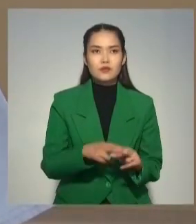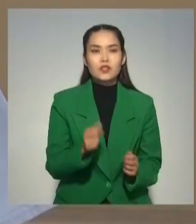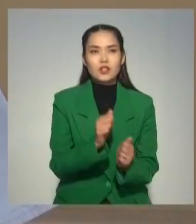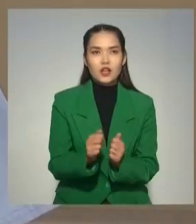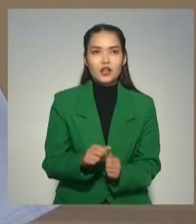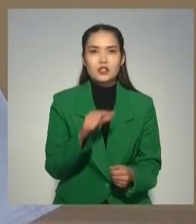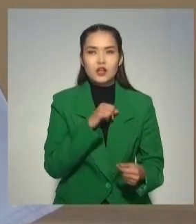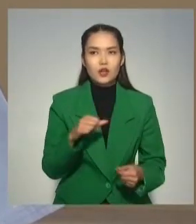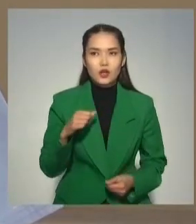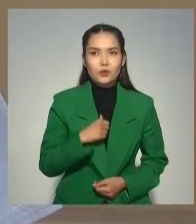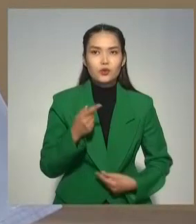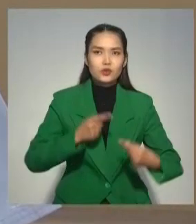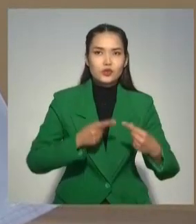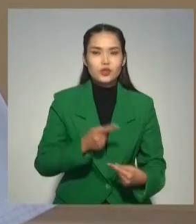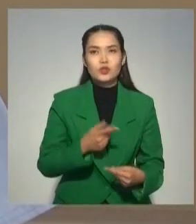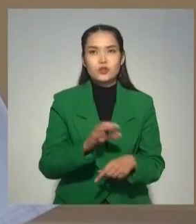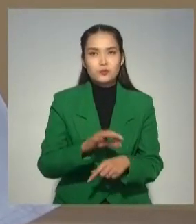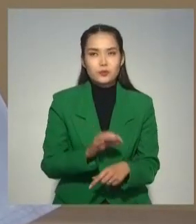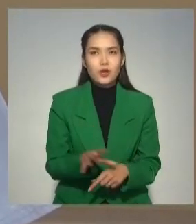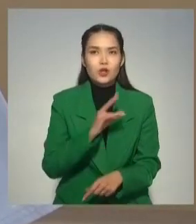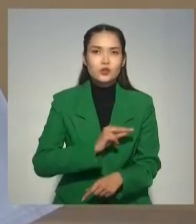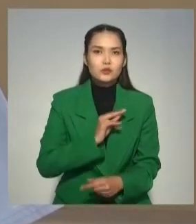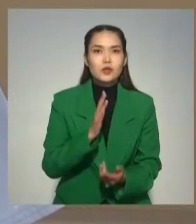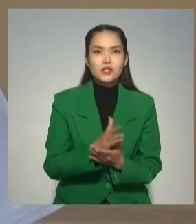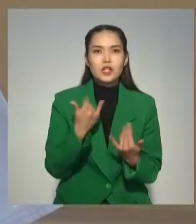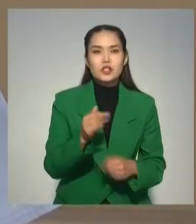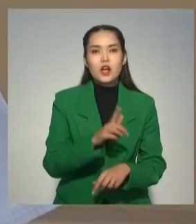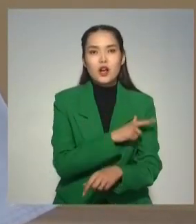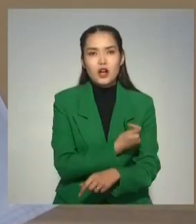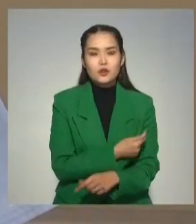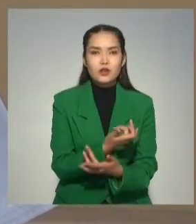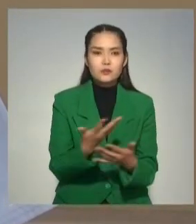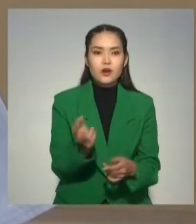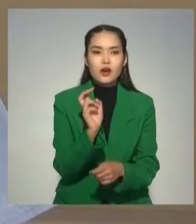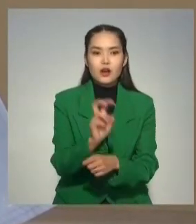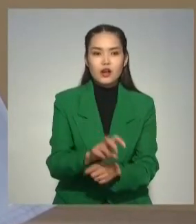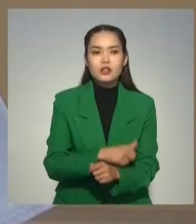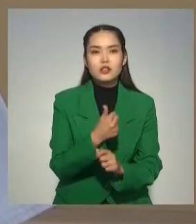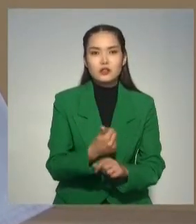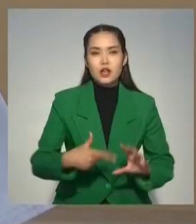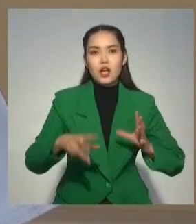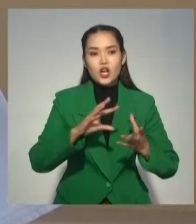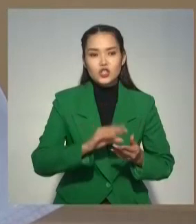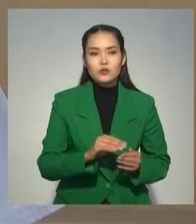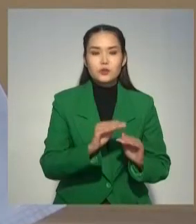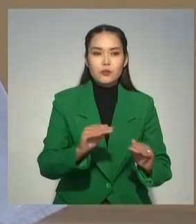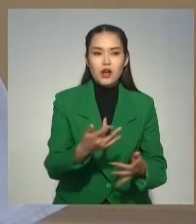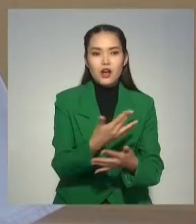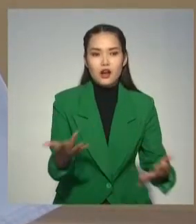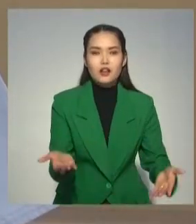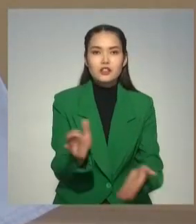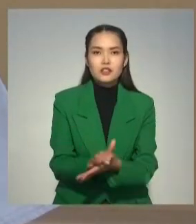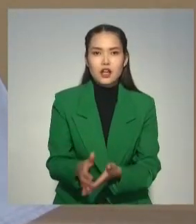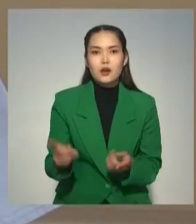үшін ұсақ моторикасымен жұмыс істеу маңызды. Сол үшін біз ауруханада Паркинсон мектебін ұйымдастырдық. Нәтижесінде науқастар бір-бірімен танысып, үнемі байланыста